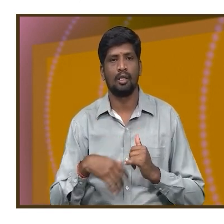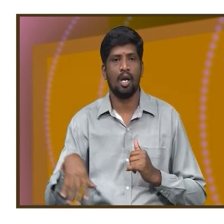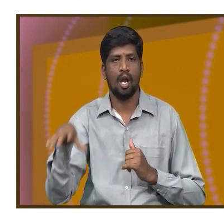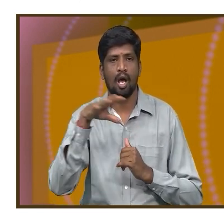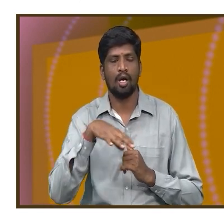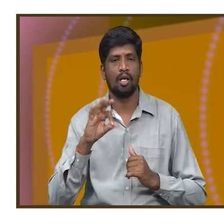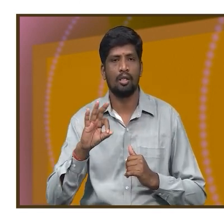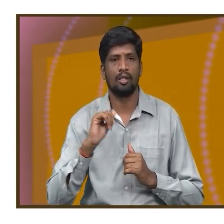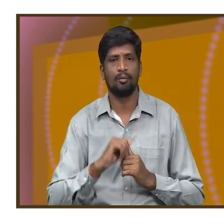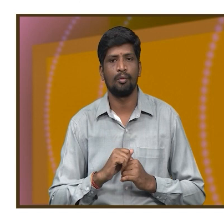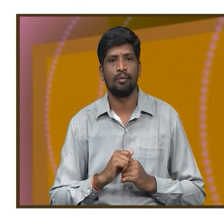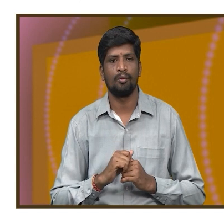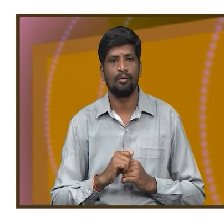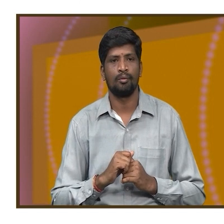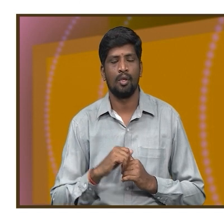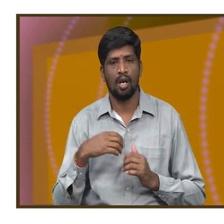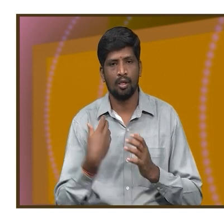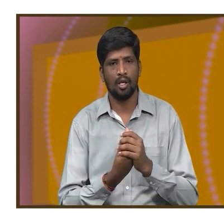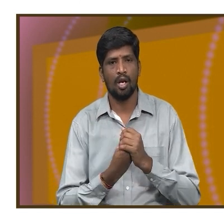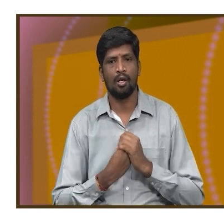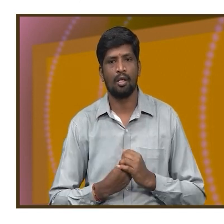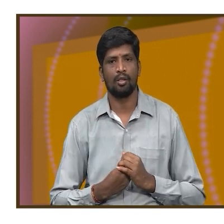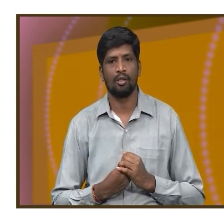எல்லா கருத்துக்களும் அதில் இருக்கக்கூடிய